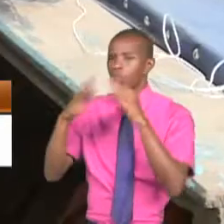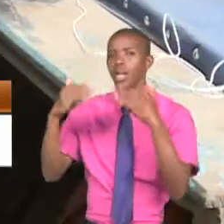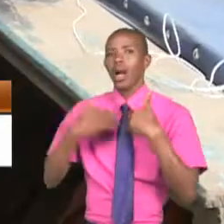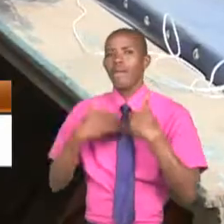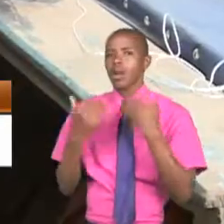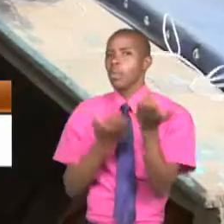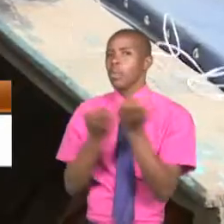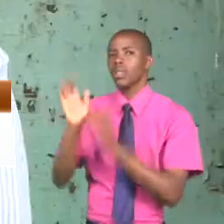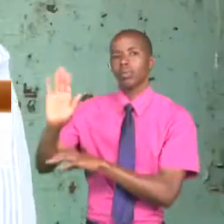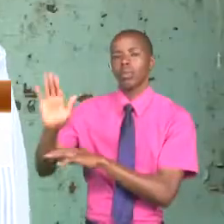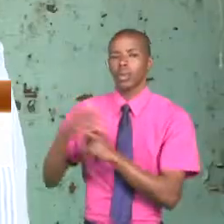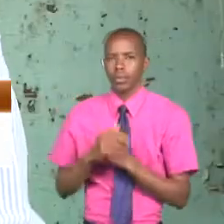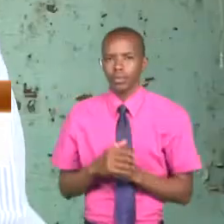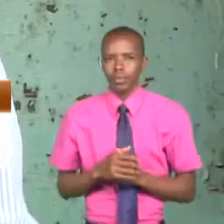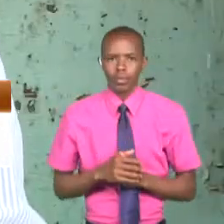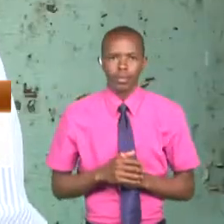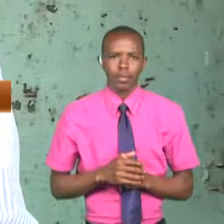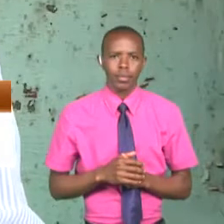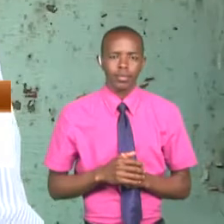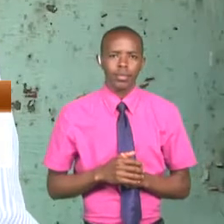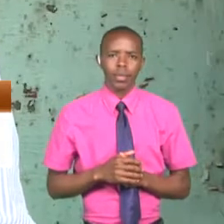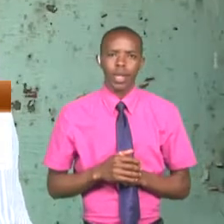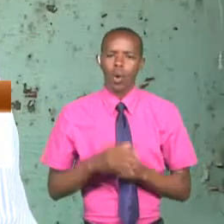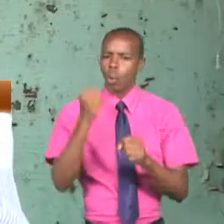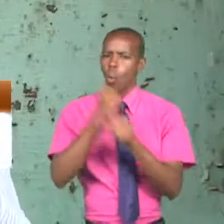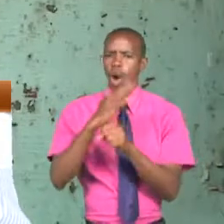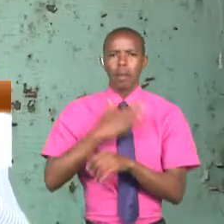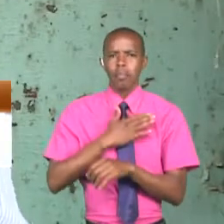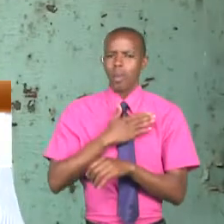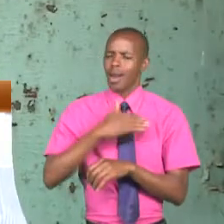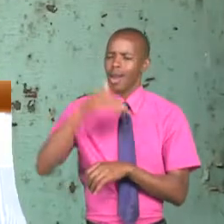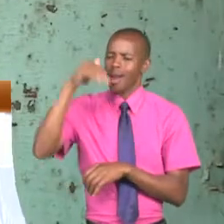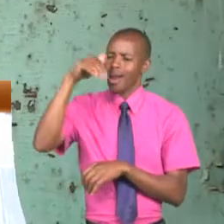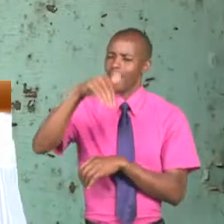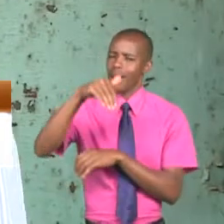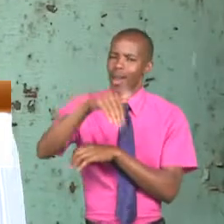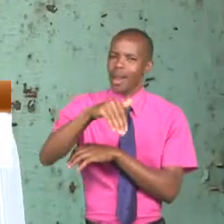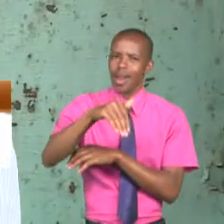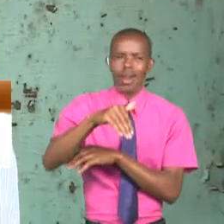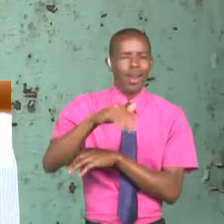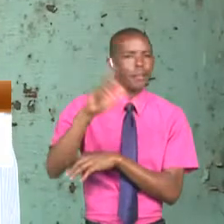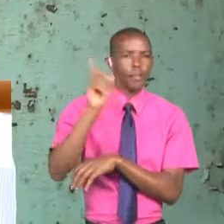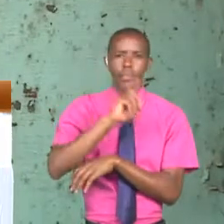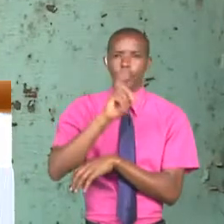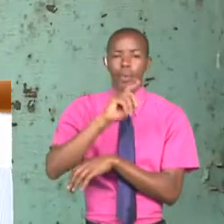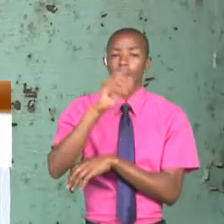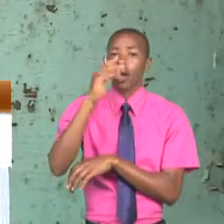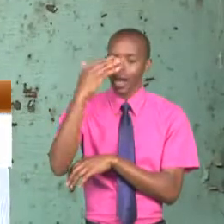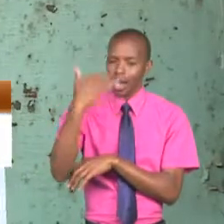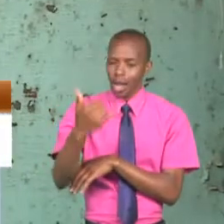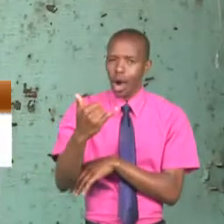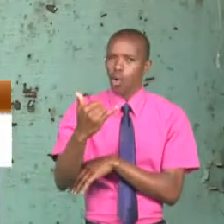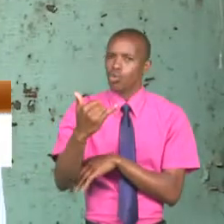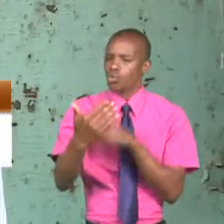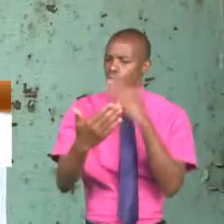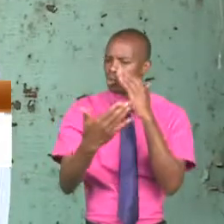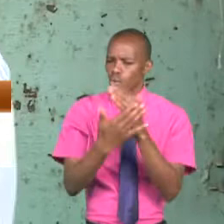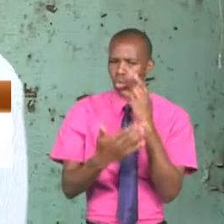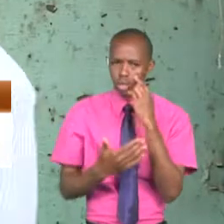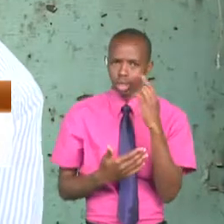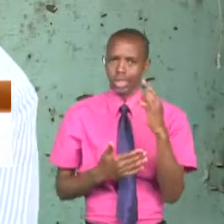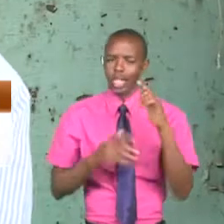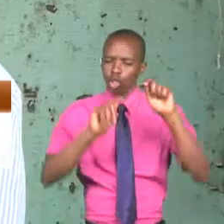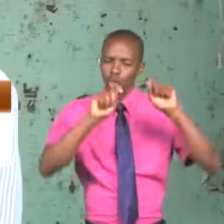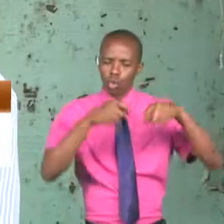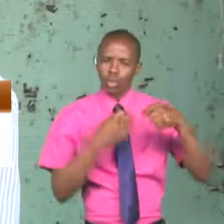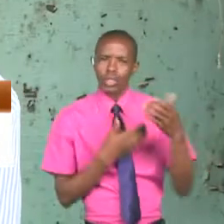yake. Nimelete kazi yangu ikakuwa chini kabisa. Kwa saa hizi kusema kweli, hata ukiangalia zile viatu